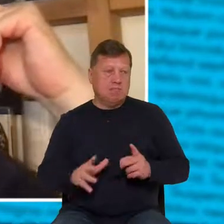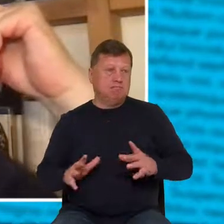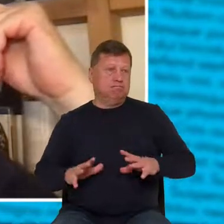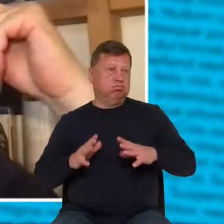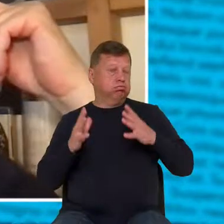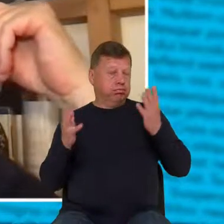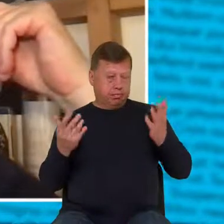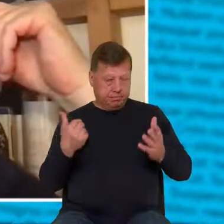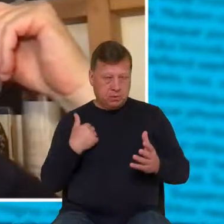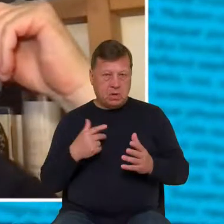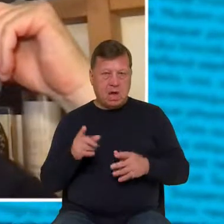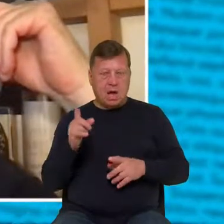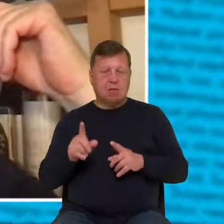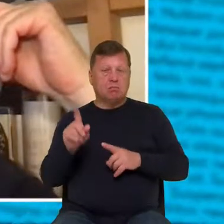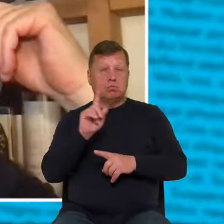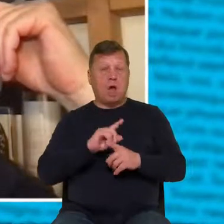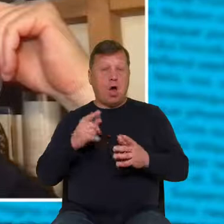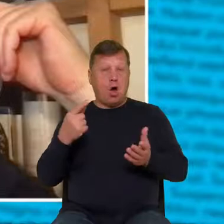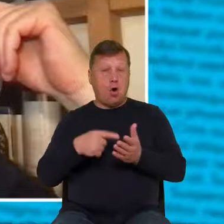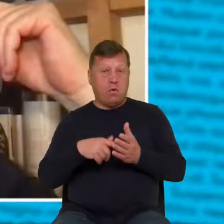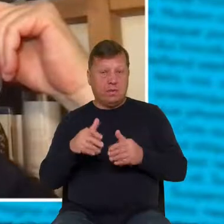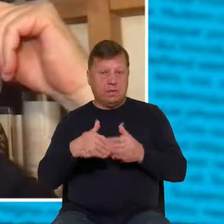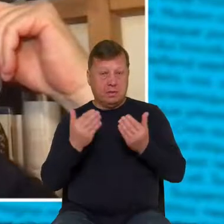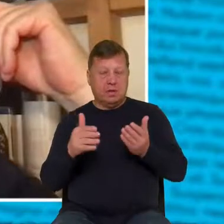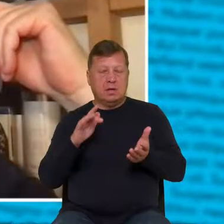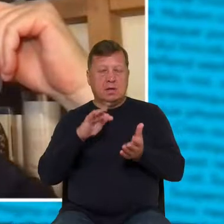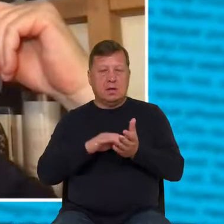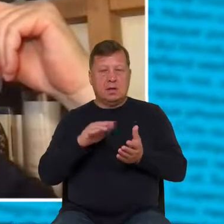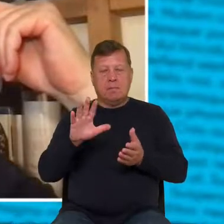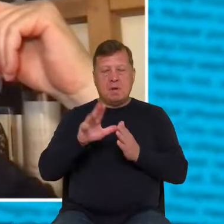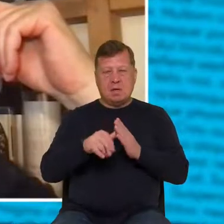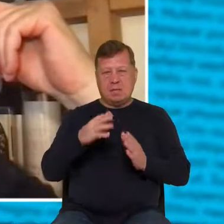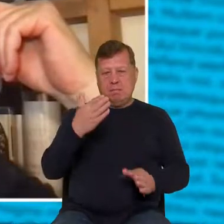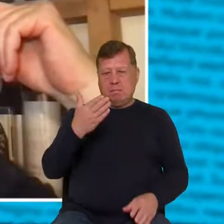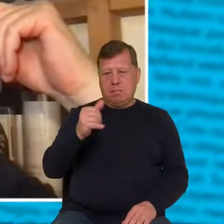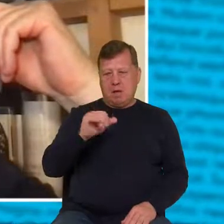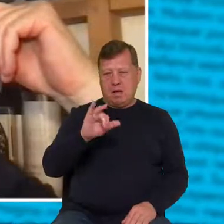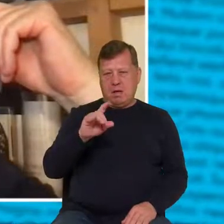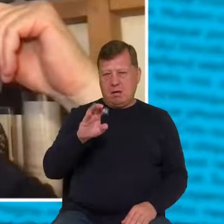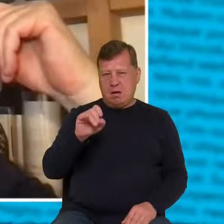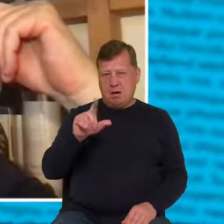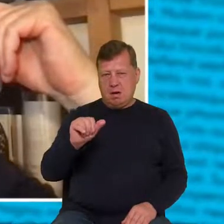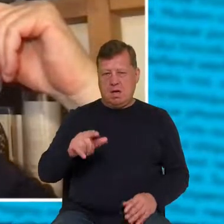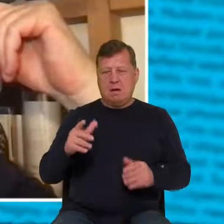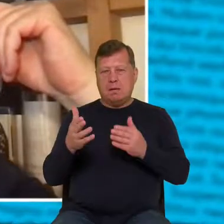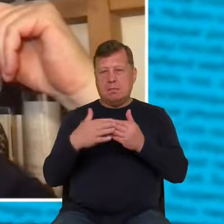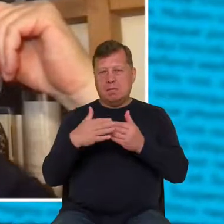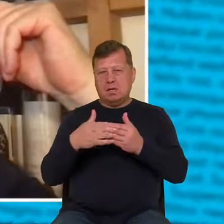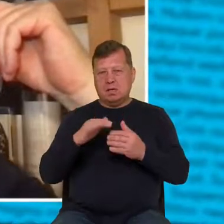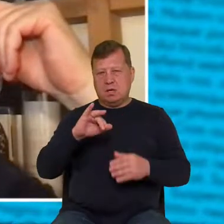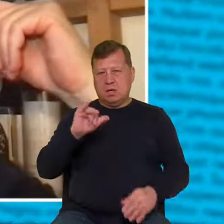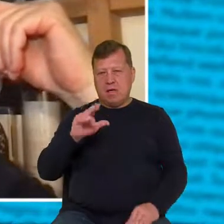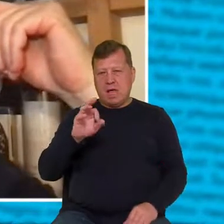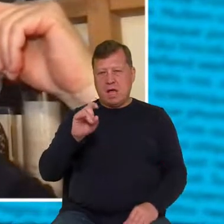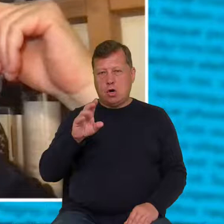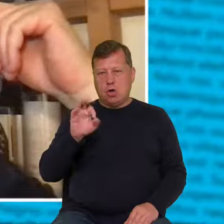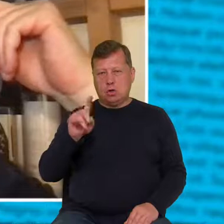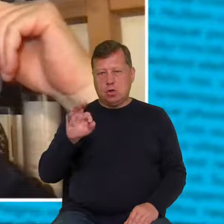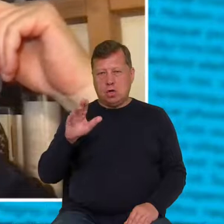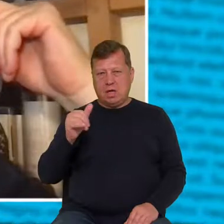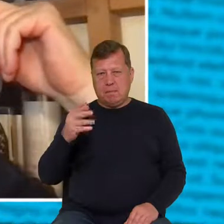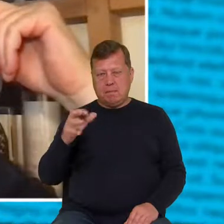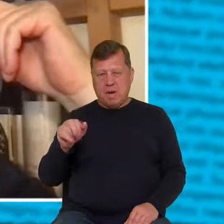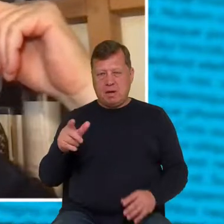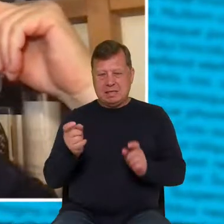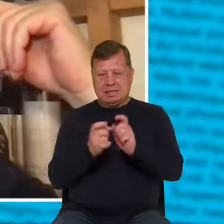doświadczenie. Natomiast w przedostatnim dniu w mieście Bejdżela, które leży blisko Jeruzalem, zaraz